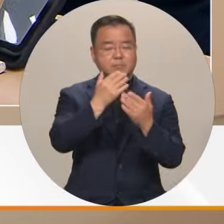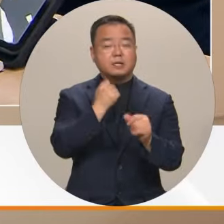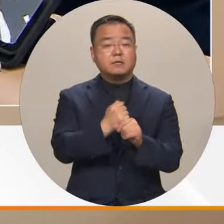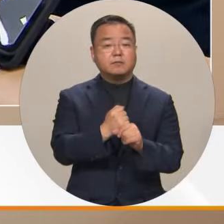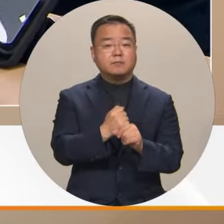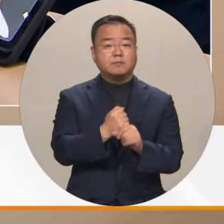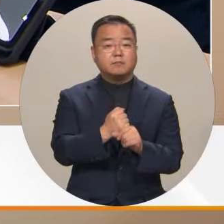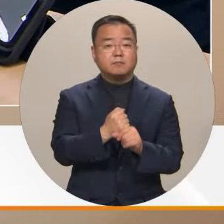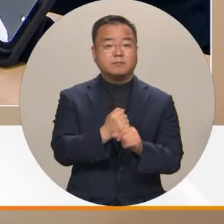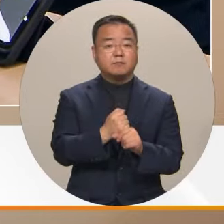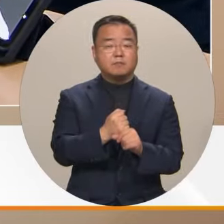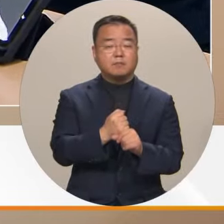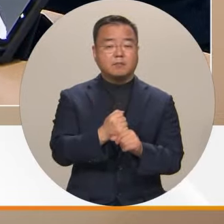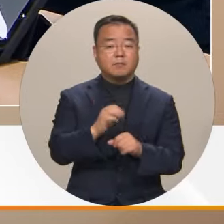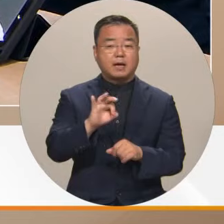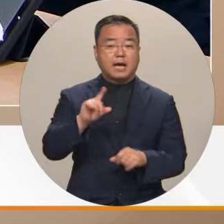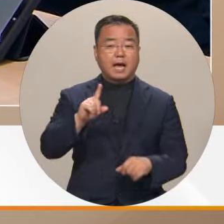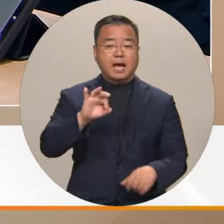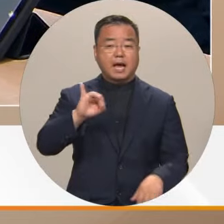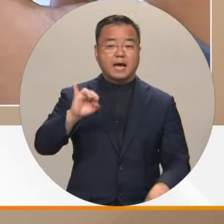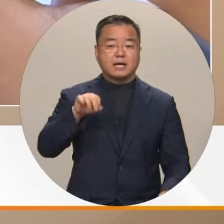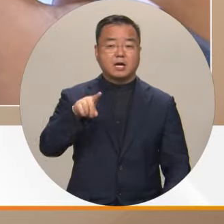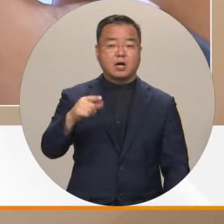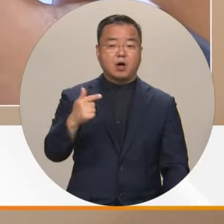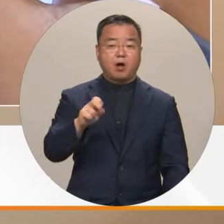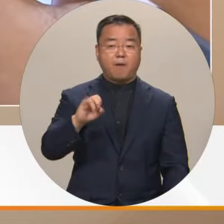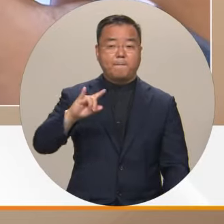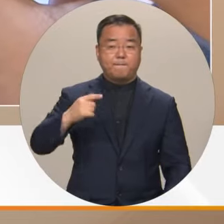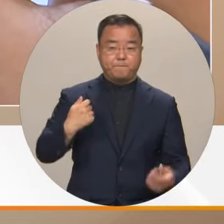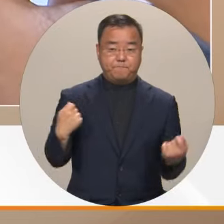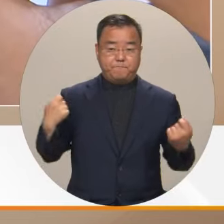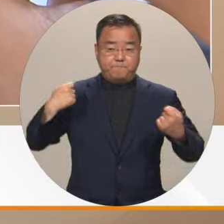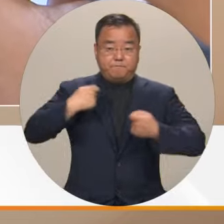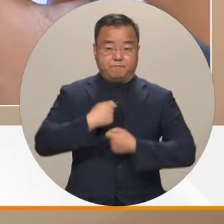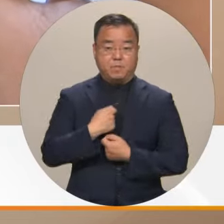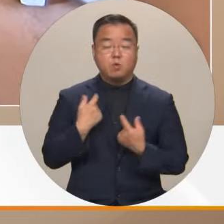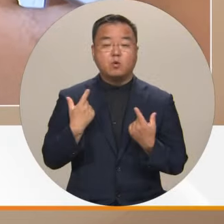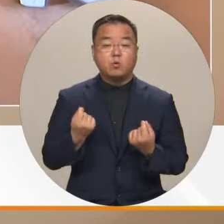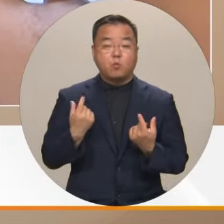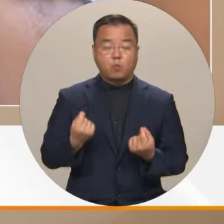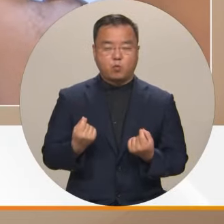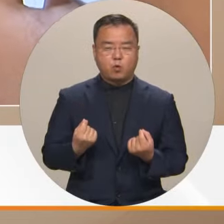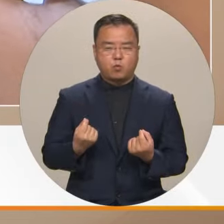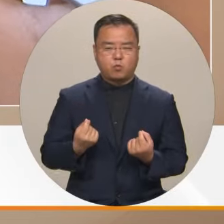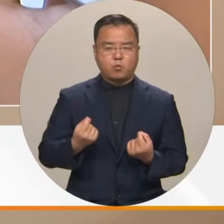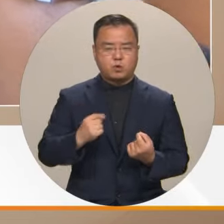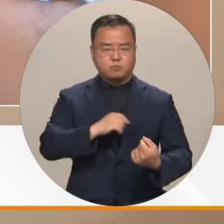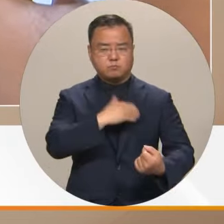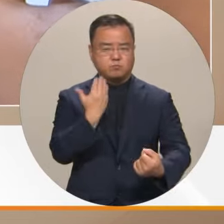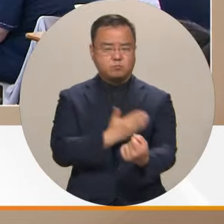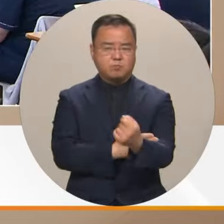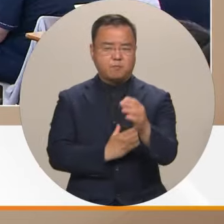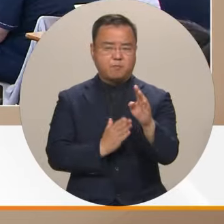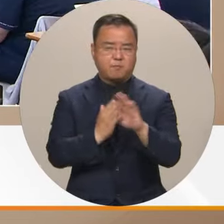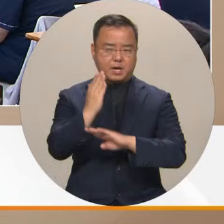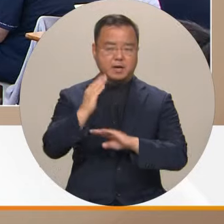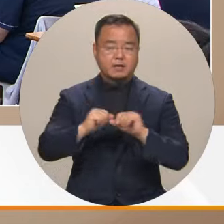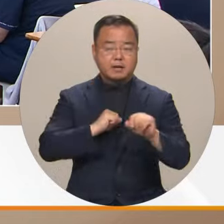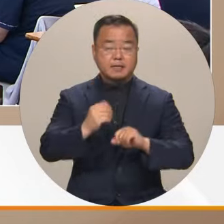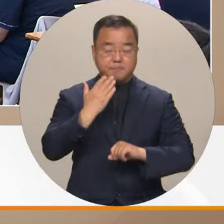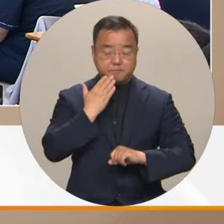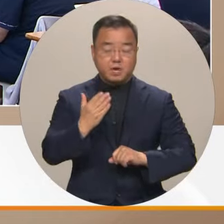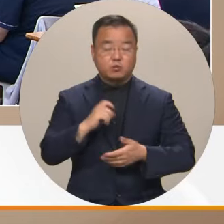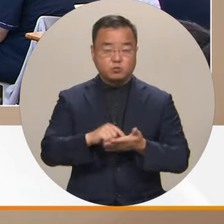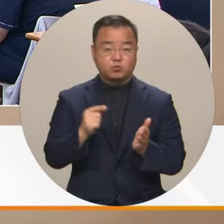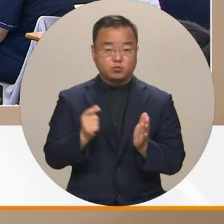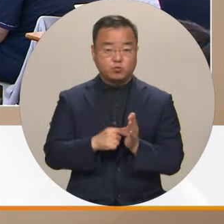그 아이언맨이 그 이제 옷을 입은 슈퍼맨처럼 초능력을 발휘할 수 있을 정도로 가겠지만 이제